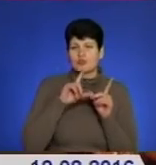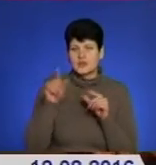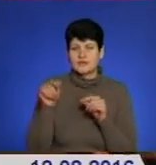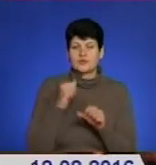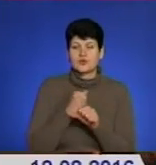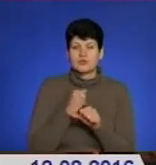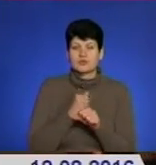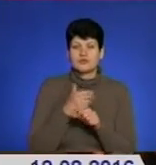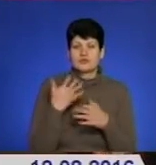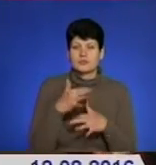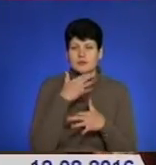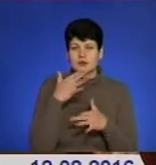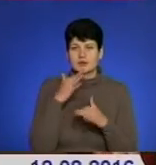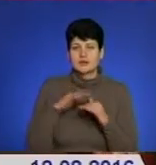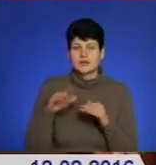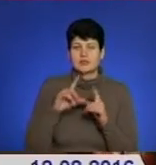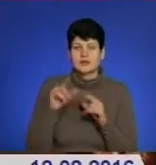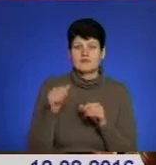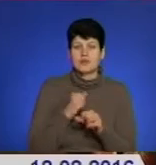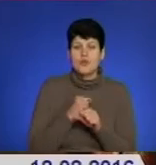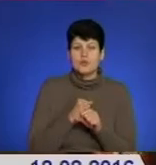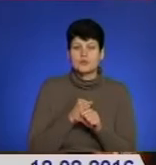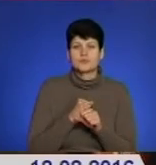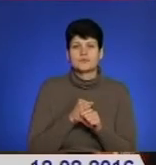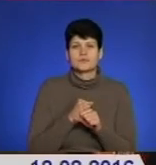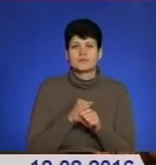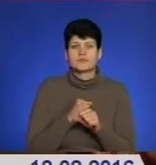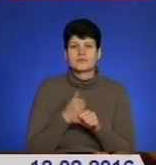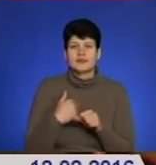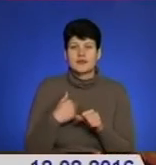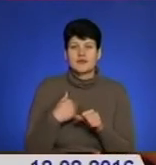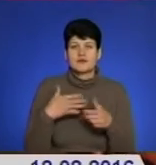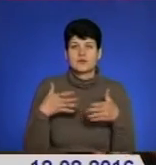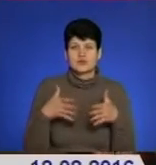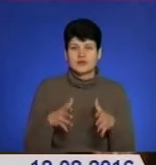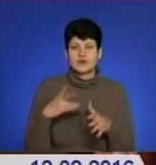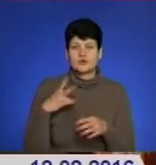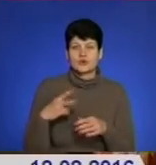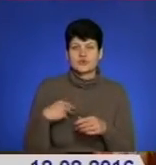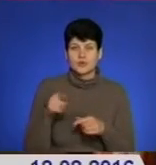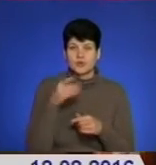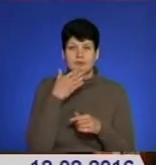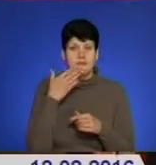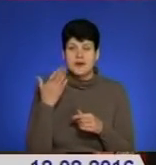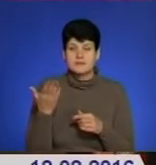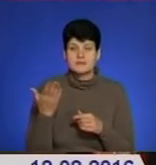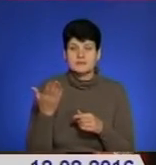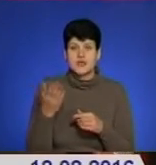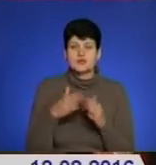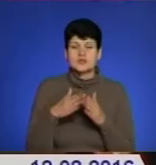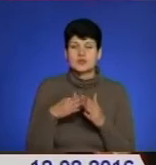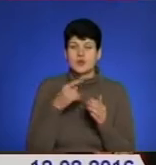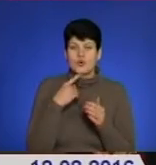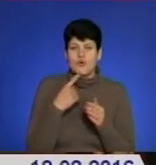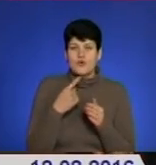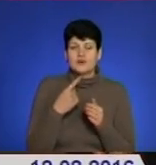вже багато дітей, і поїхав на роботу. А я сородила донечку, а його нема. А сусіди